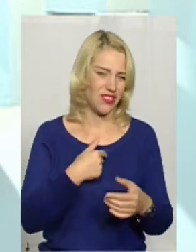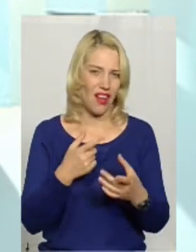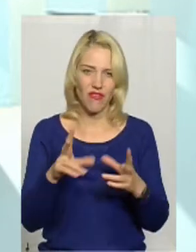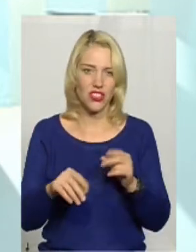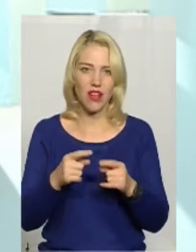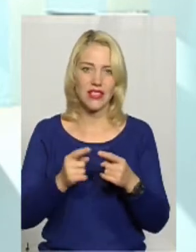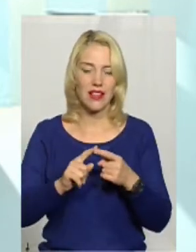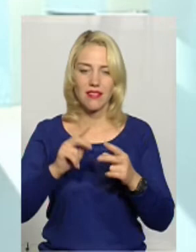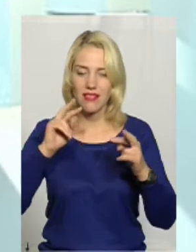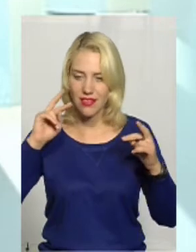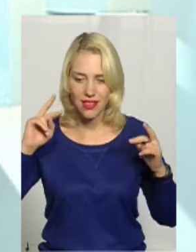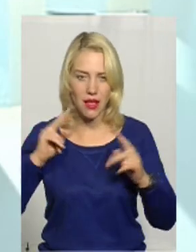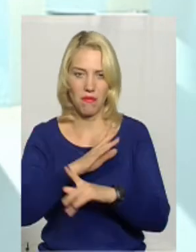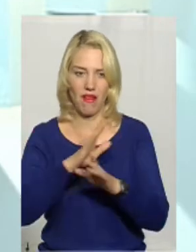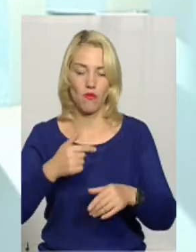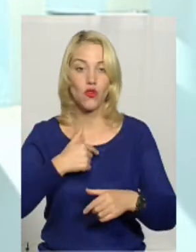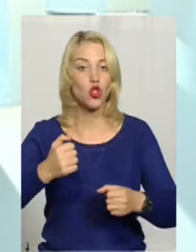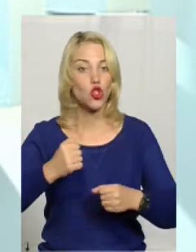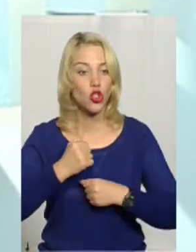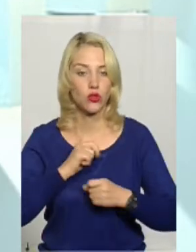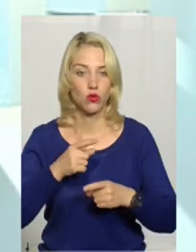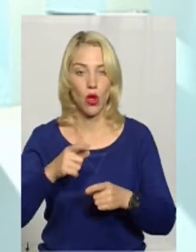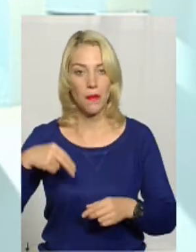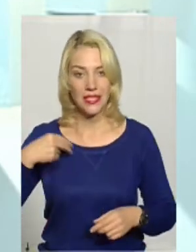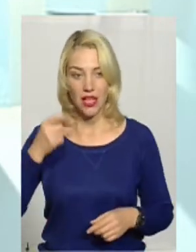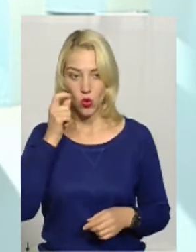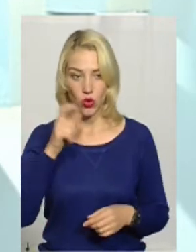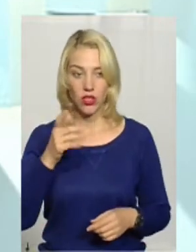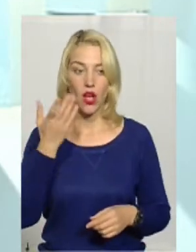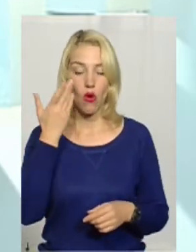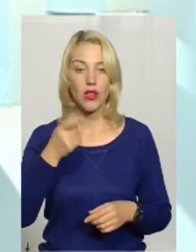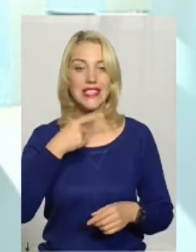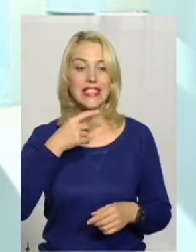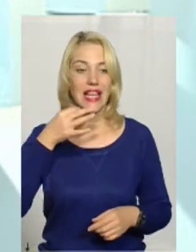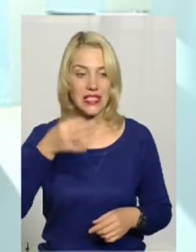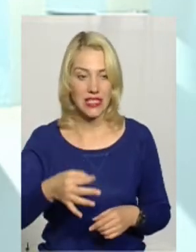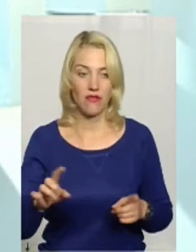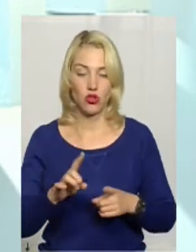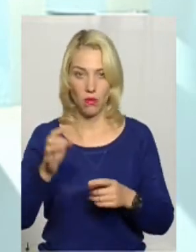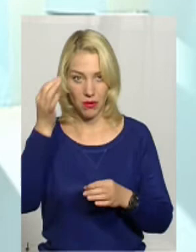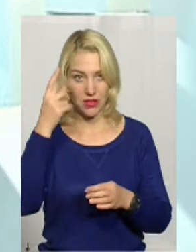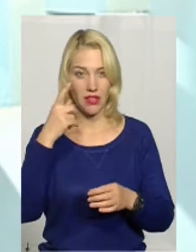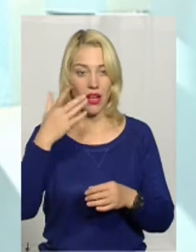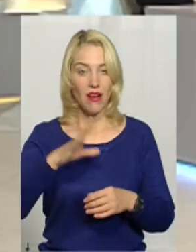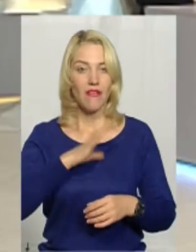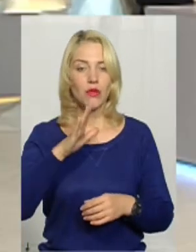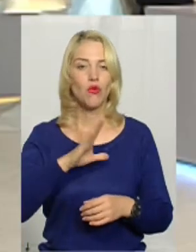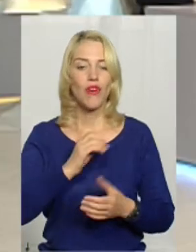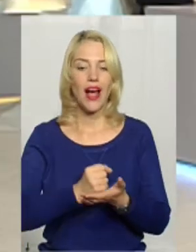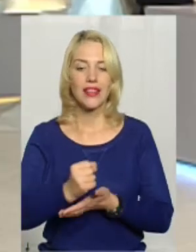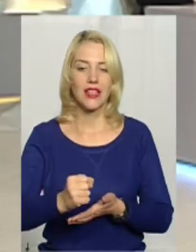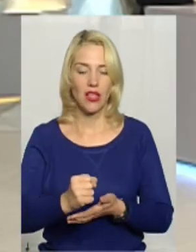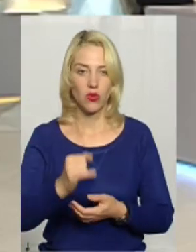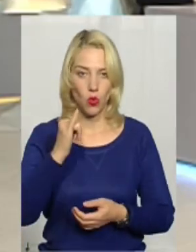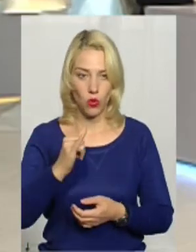дуже шкода, тому що президент України, коли він сказав, пам'ятаєте, було таке, він ще був тоді кандидатом президента, він сказав,